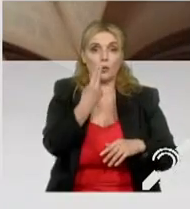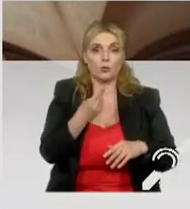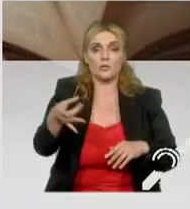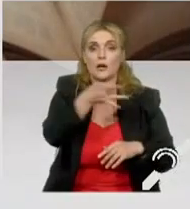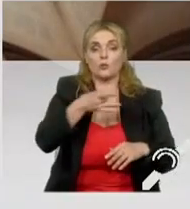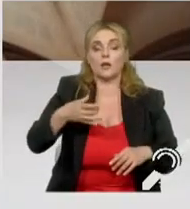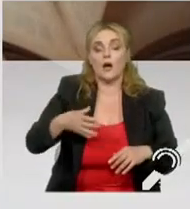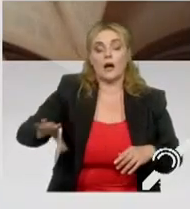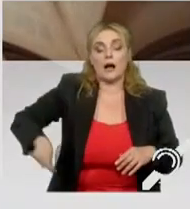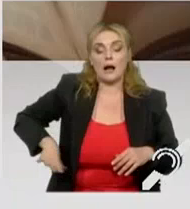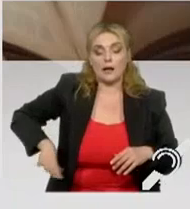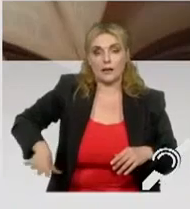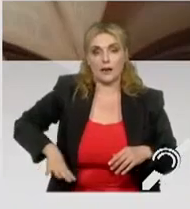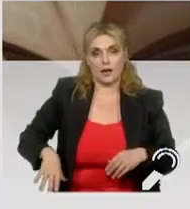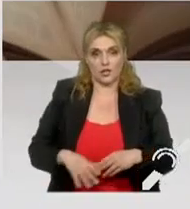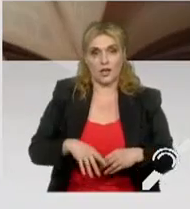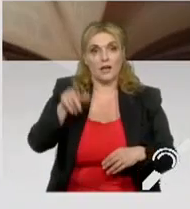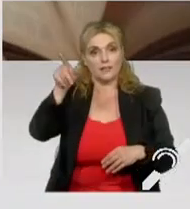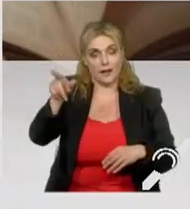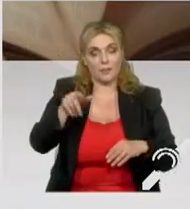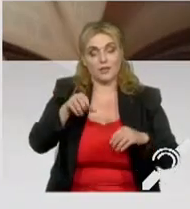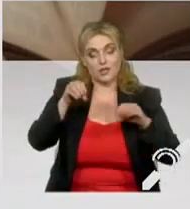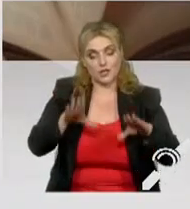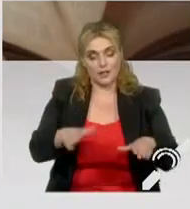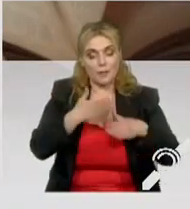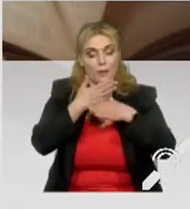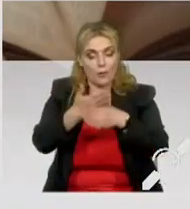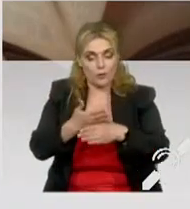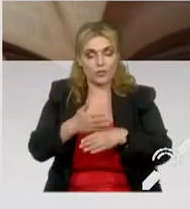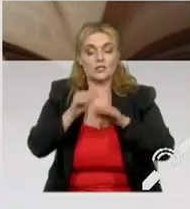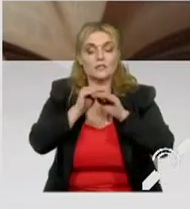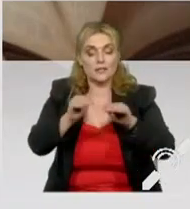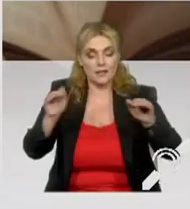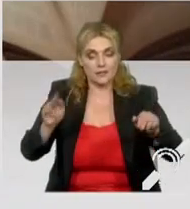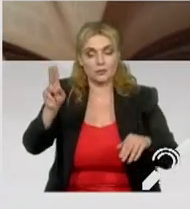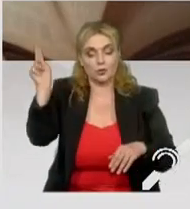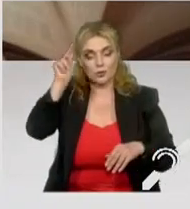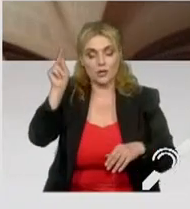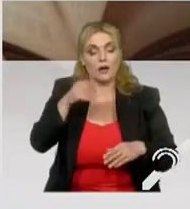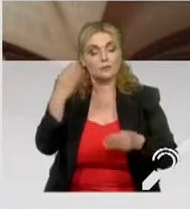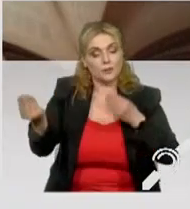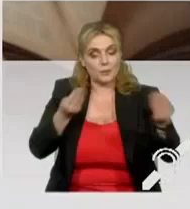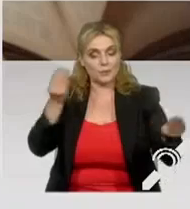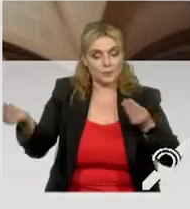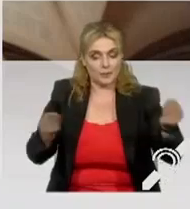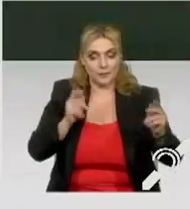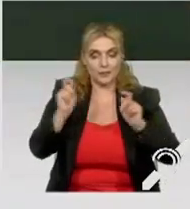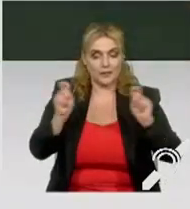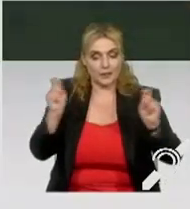de titluri de carte îi vor bucura pe copiii din localitatea din centrul Republicii Moldova, care au primit cu drag darul.